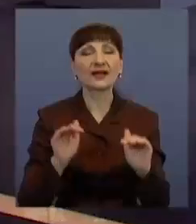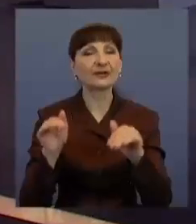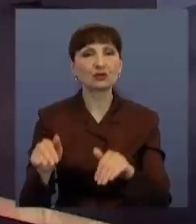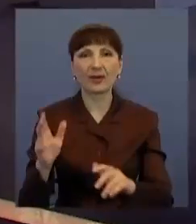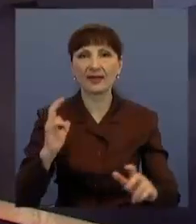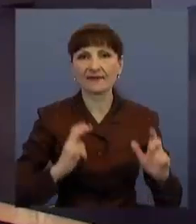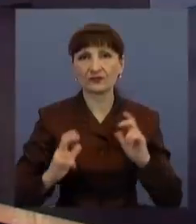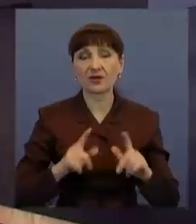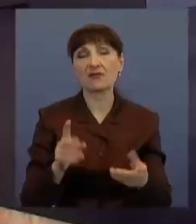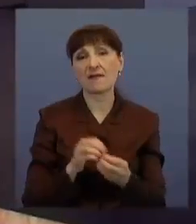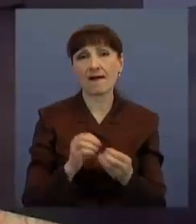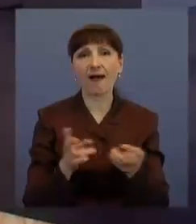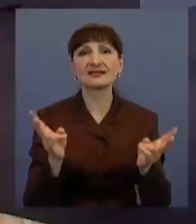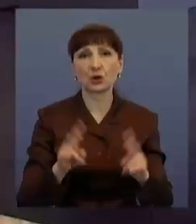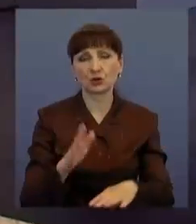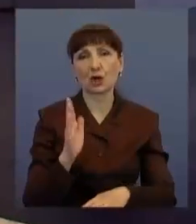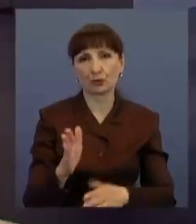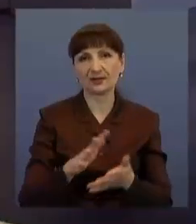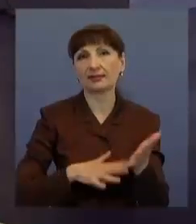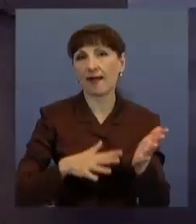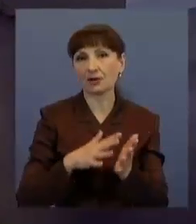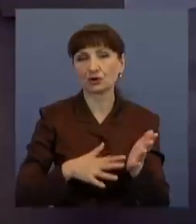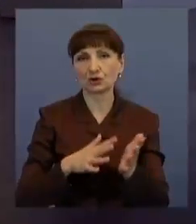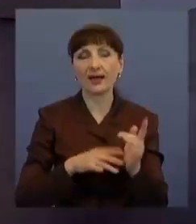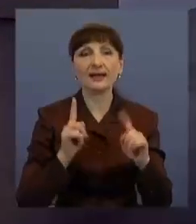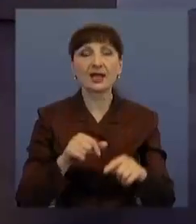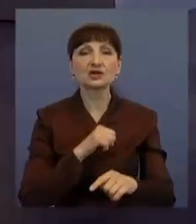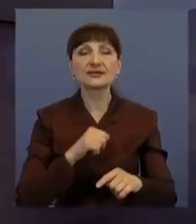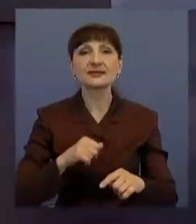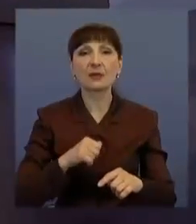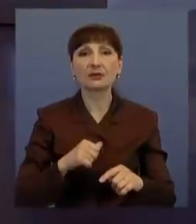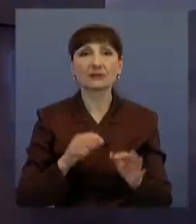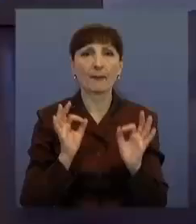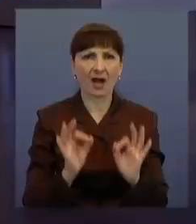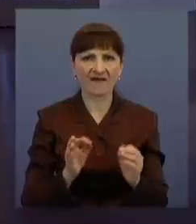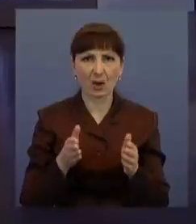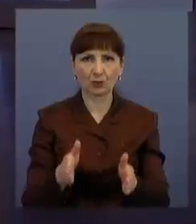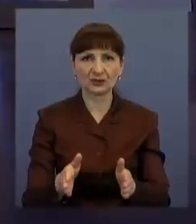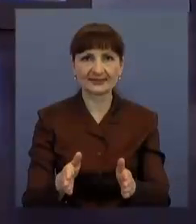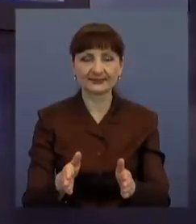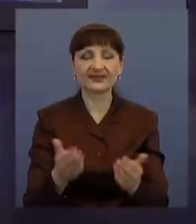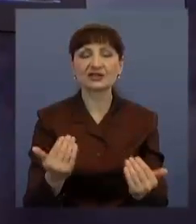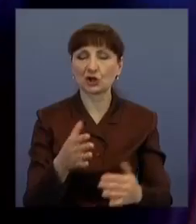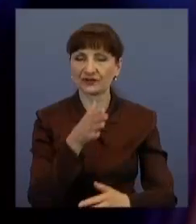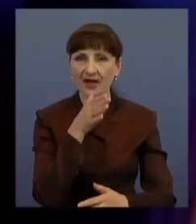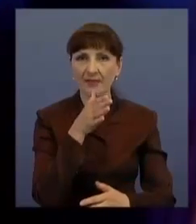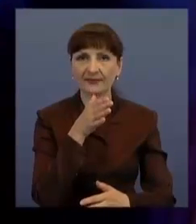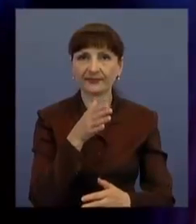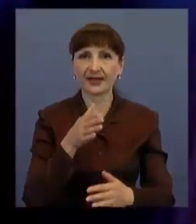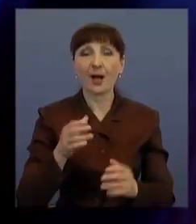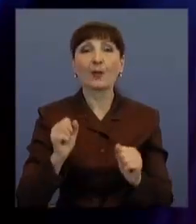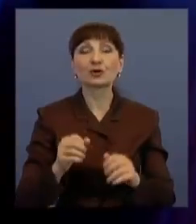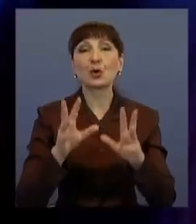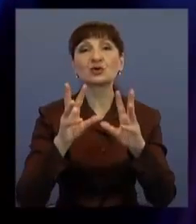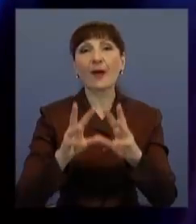Исключительно для поступления в ВУЗ, она и остается, и будет. И даже и самый приемлемый путь в настоящее время. То есть, в общем-то, можно